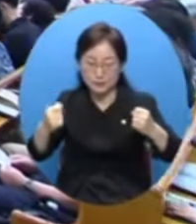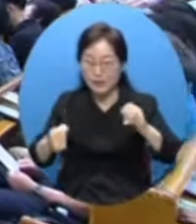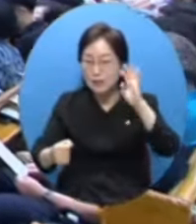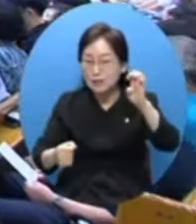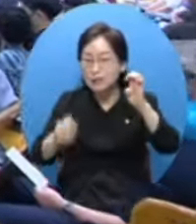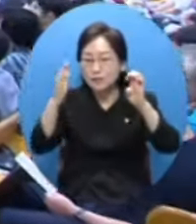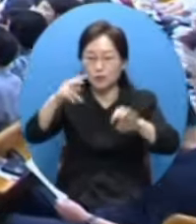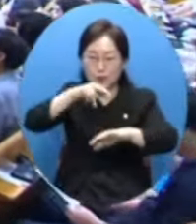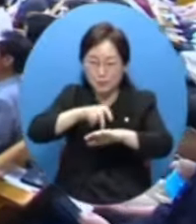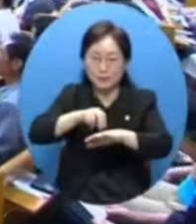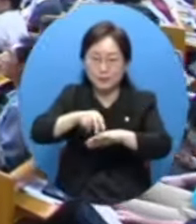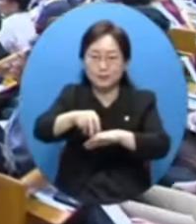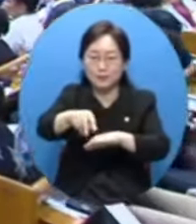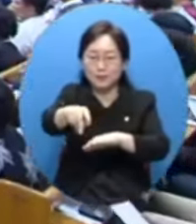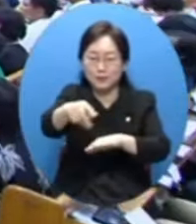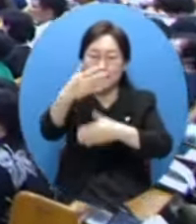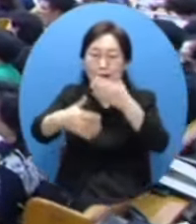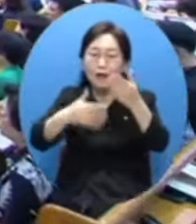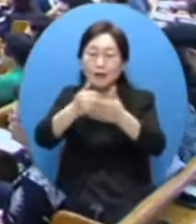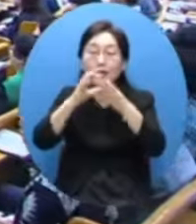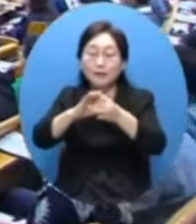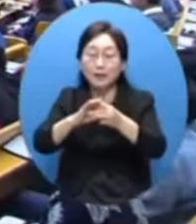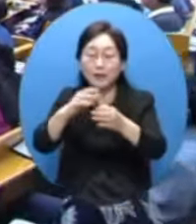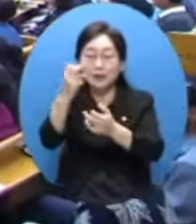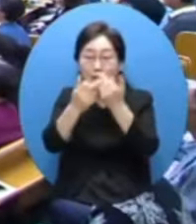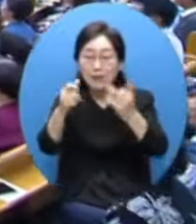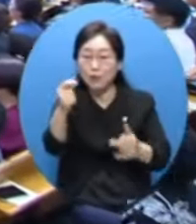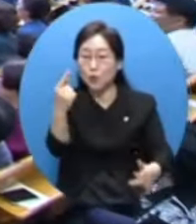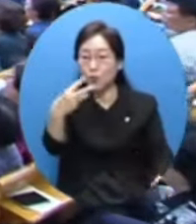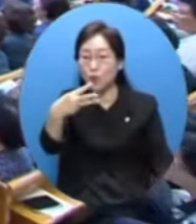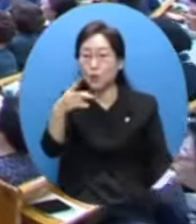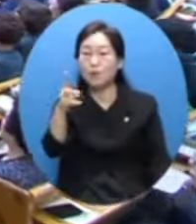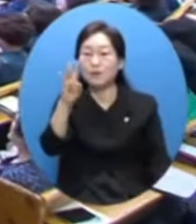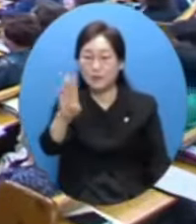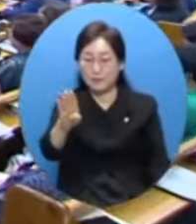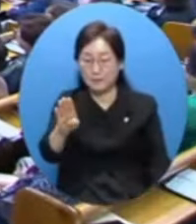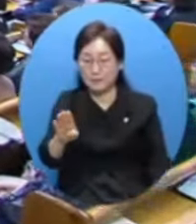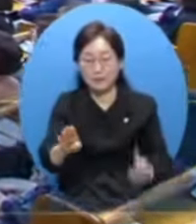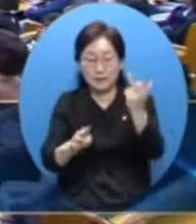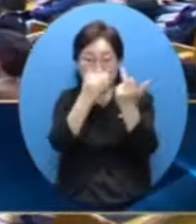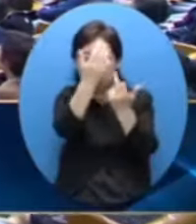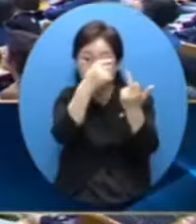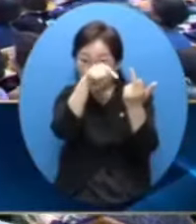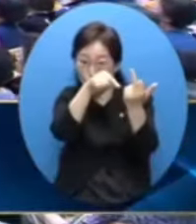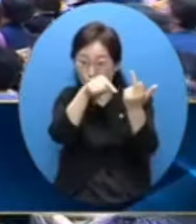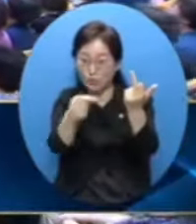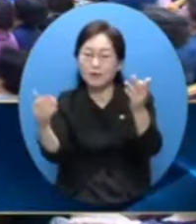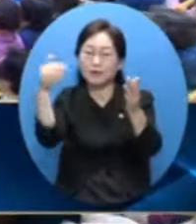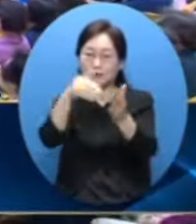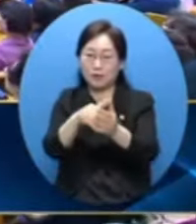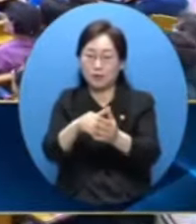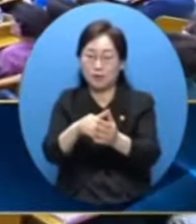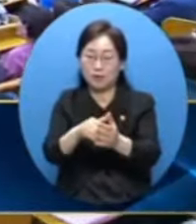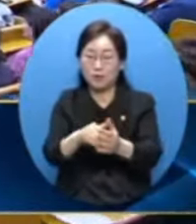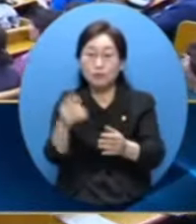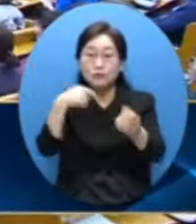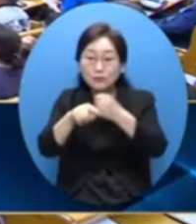걸어 들어가서 하나님의 산 호렙에 이르게 됩니다. 그는 다시 사명자의 길을 간